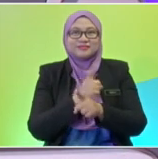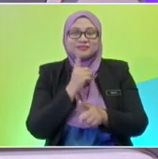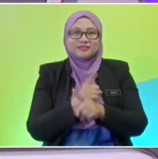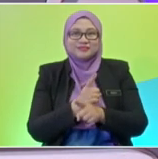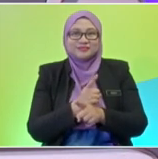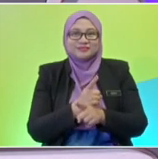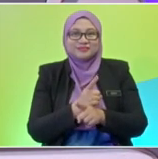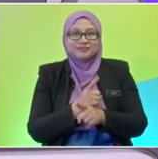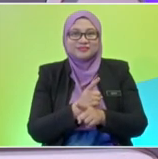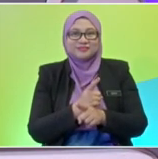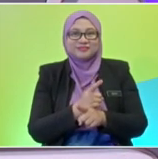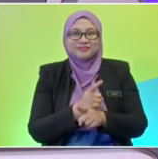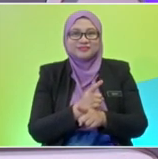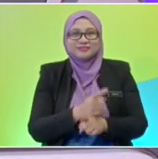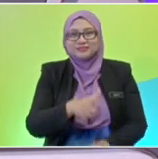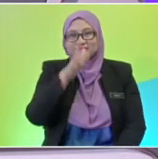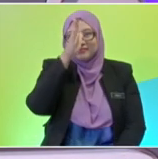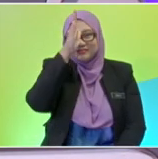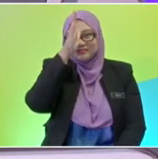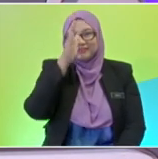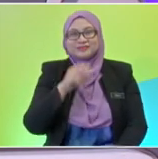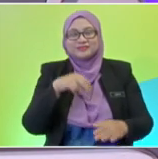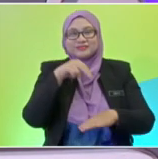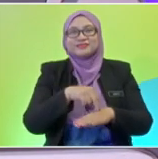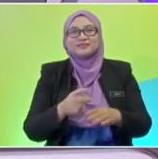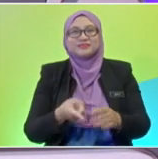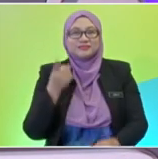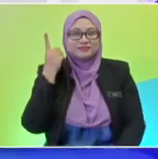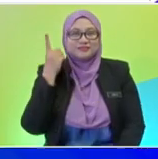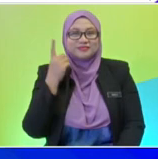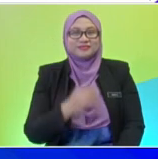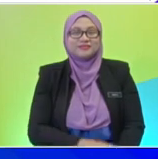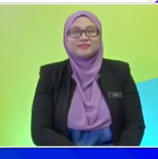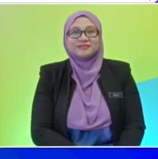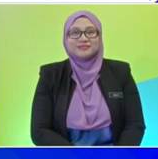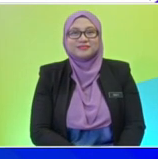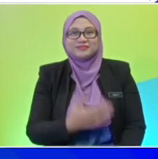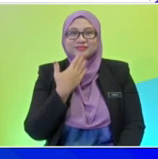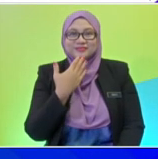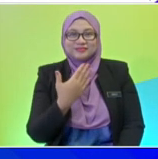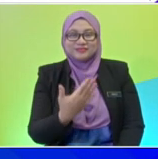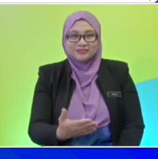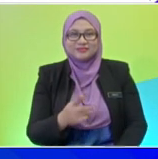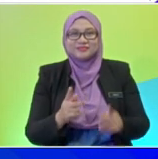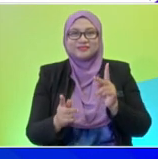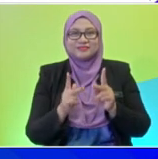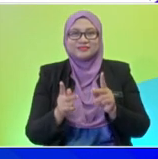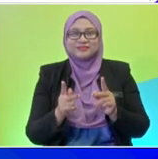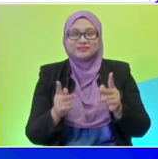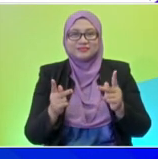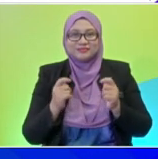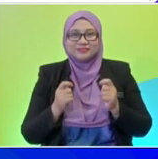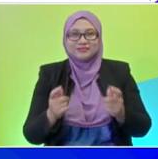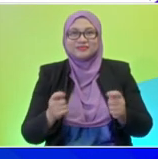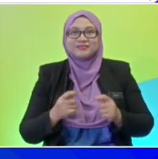Nayla dahulu saya boleh naik dengan ibu di belakang Katanya anak Terima kasih karena bertolak ansor dengan ayah so